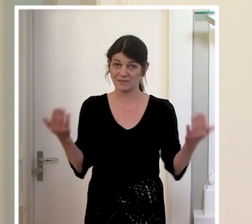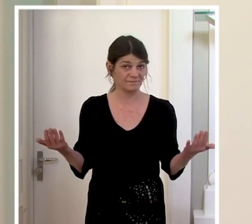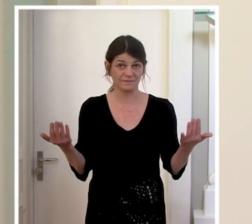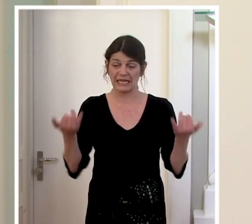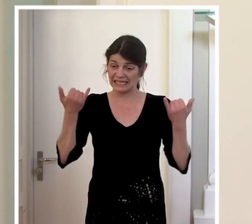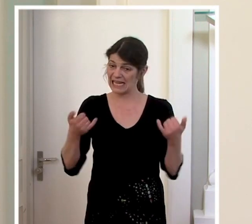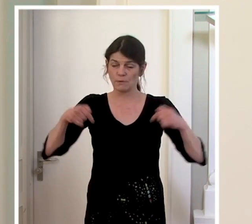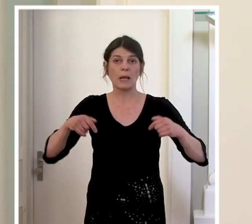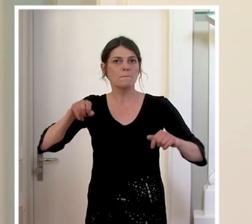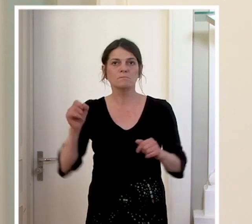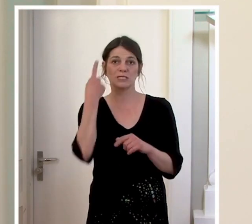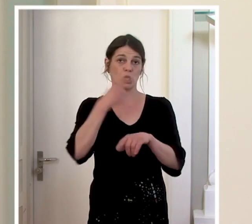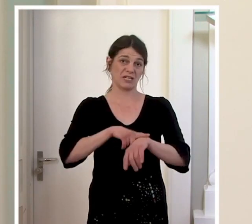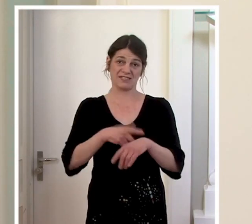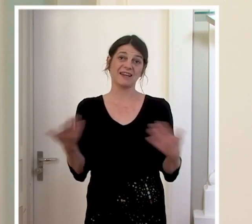derzeitige